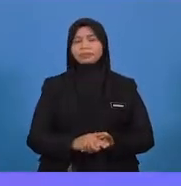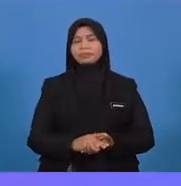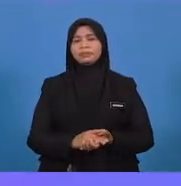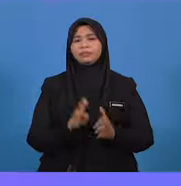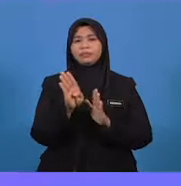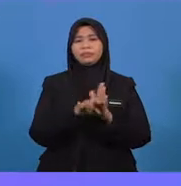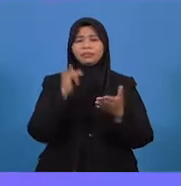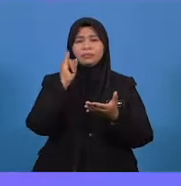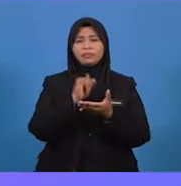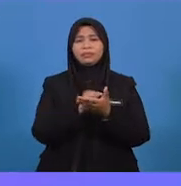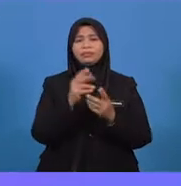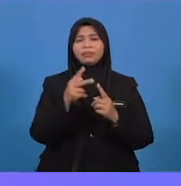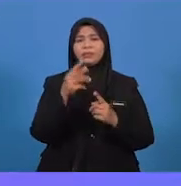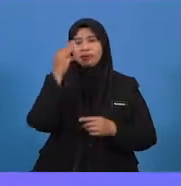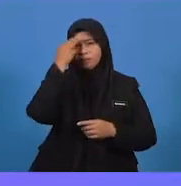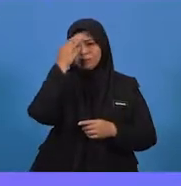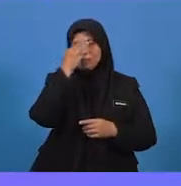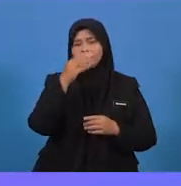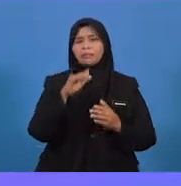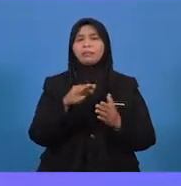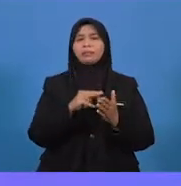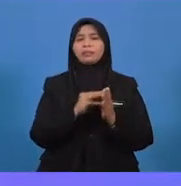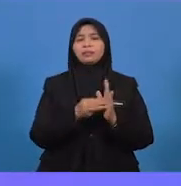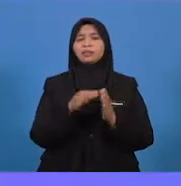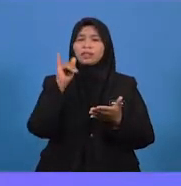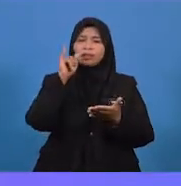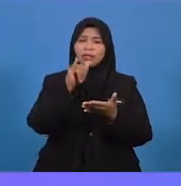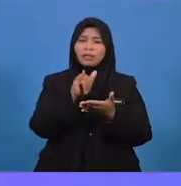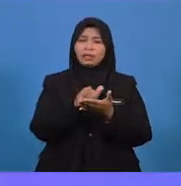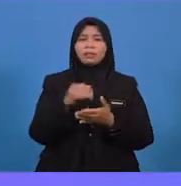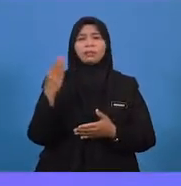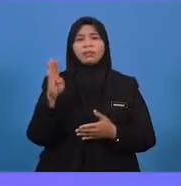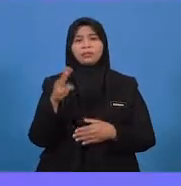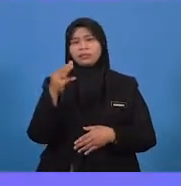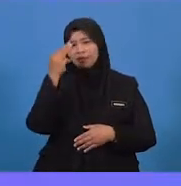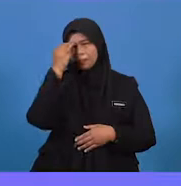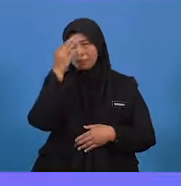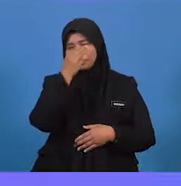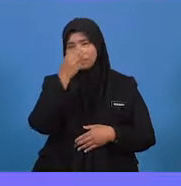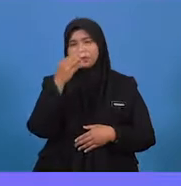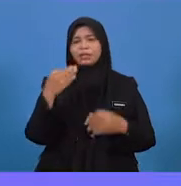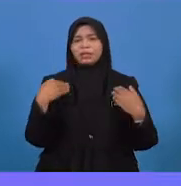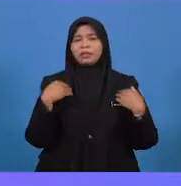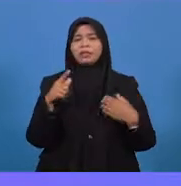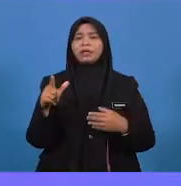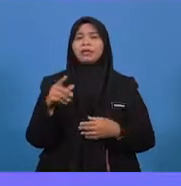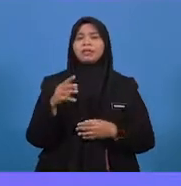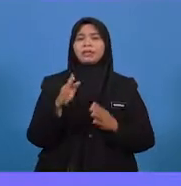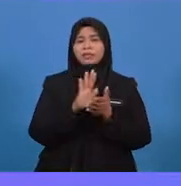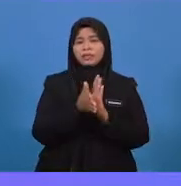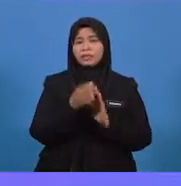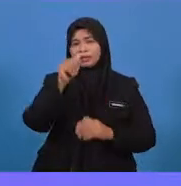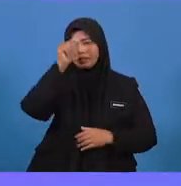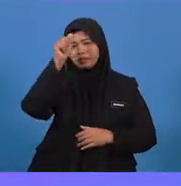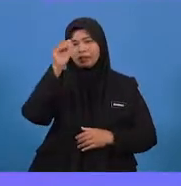Beriman kepada malaikat bermaksud yakin bahawa malaikat merupakan makhluk Allah Subhanahu